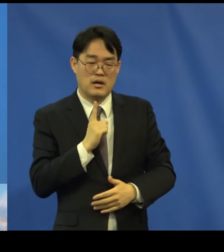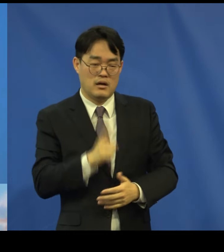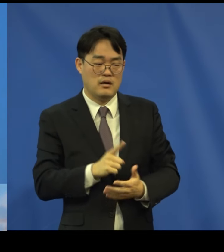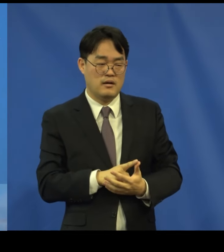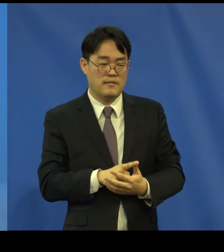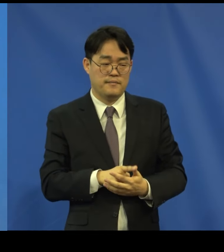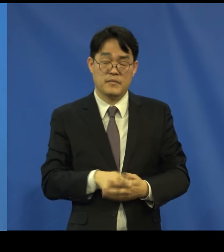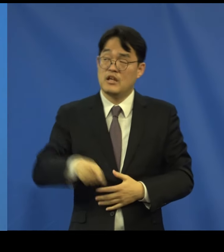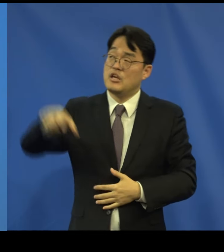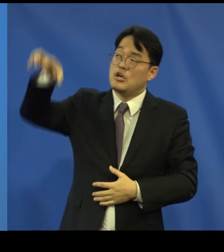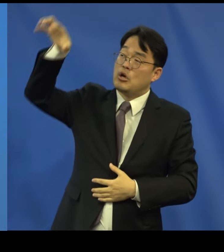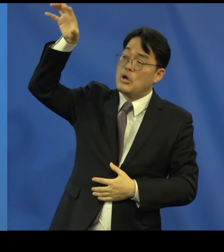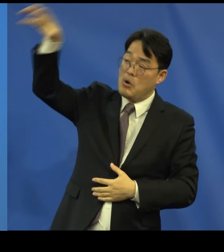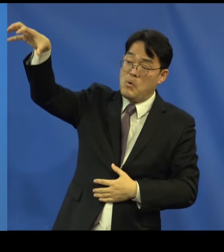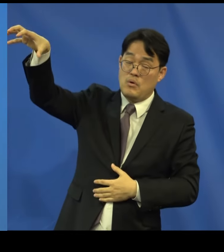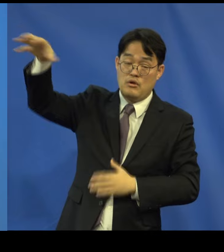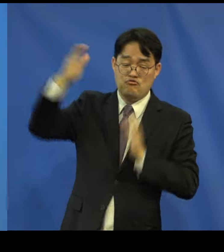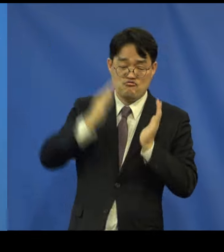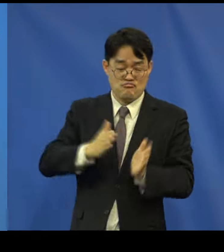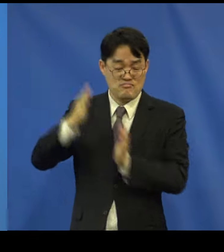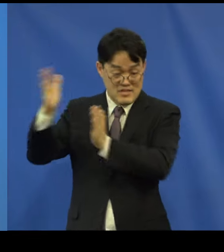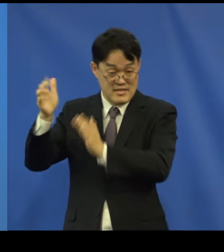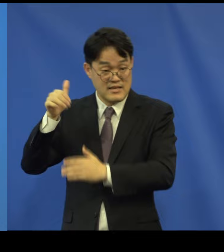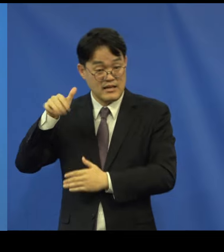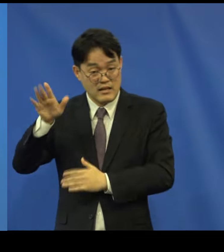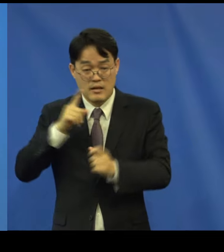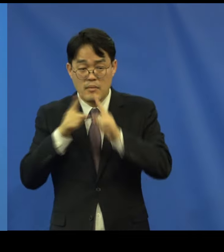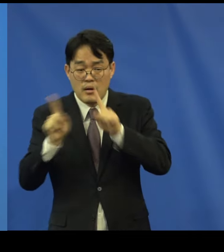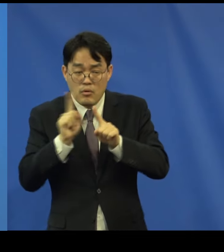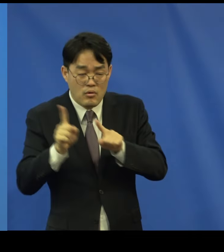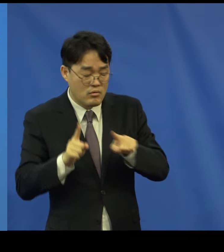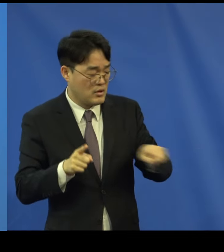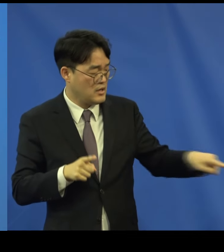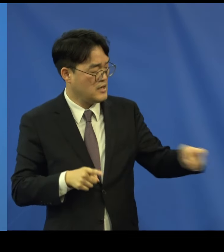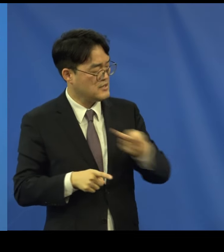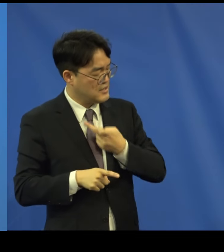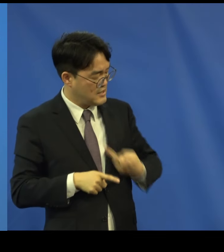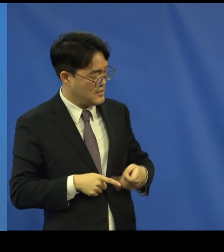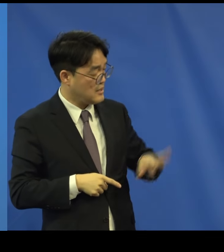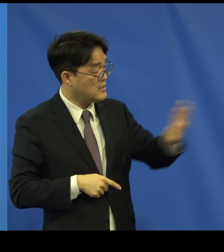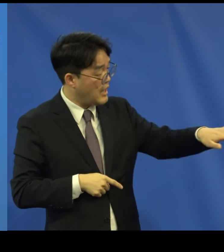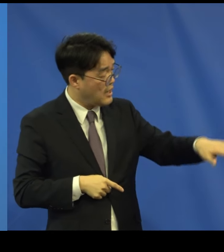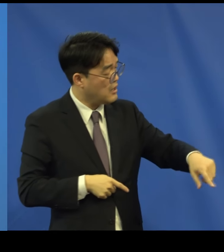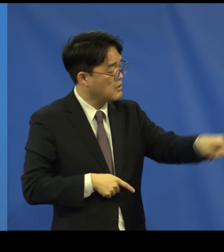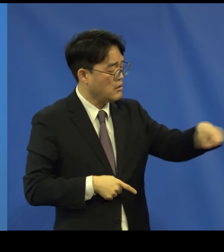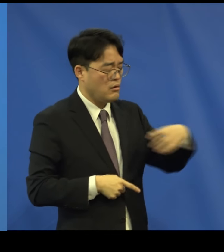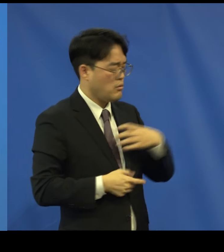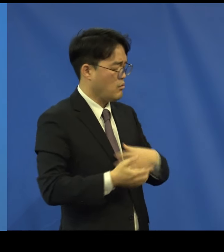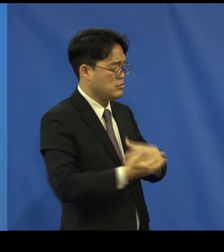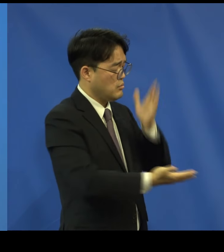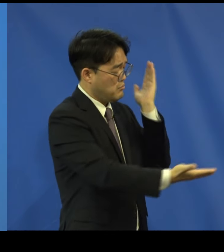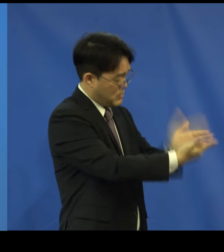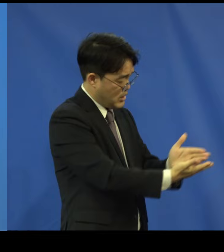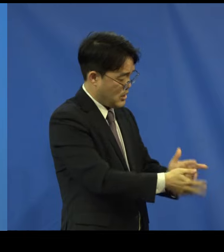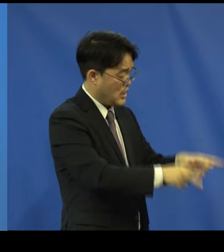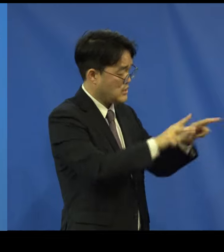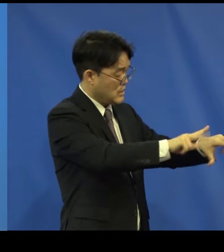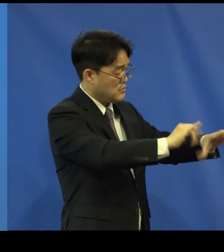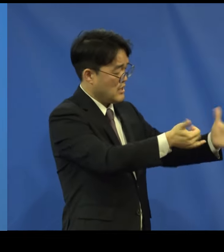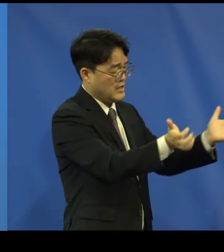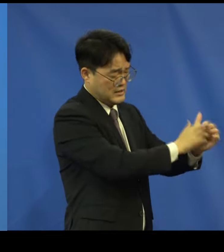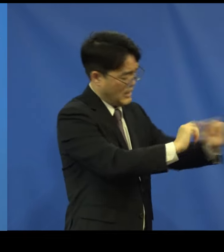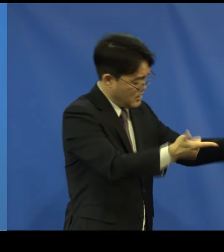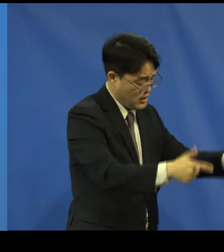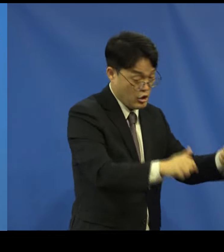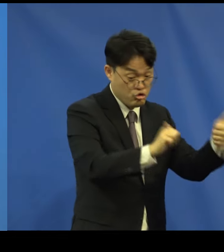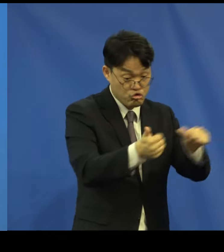처소를 예비하러 간다는 거. 이것은 주님의 제자들과의 이별 속에서 천국에 대한 약속을 심어주고 있는 것입니다. 그래서 오늘 이 본문에